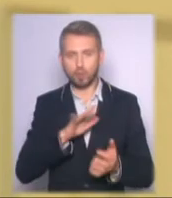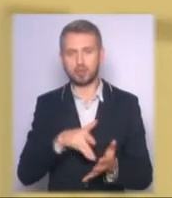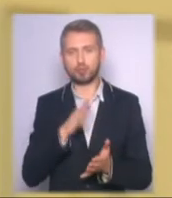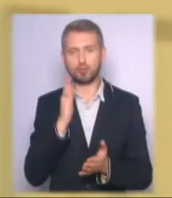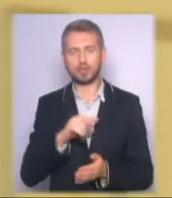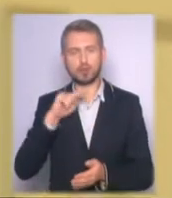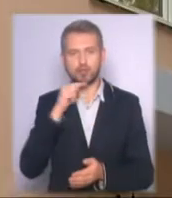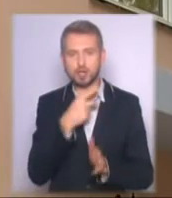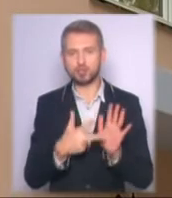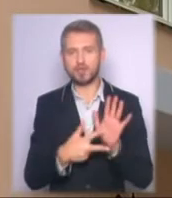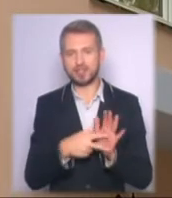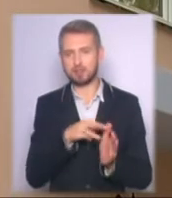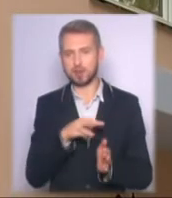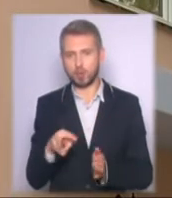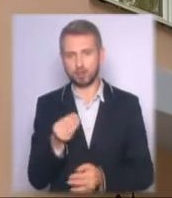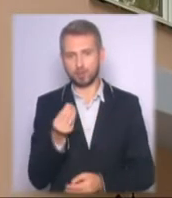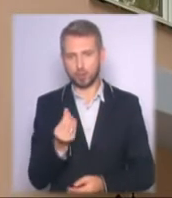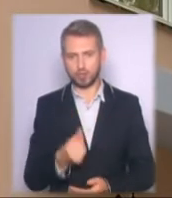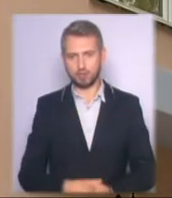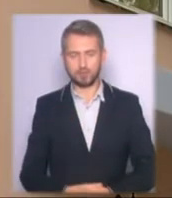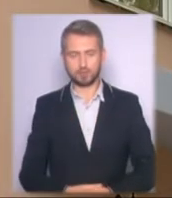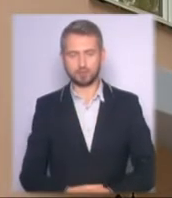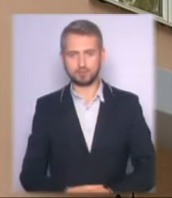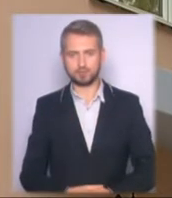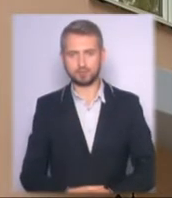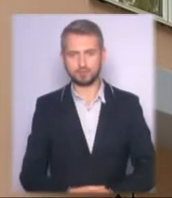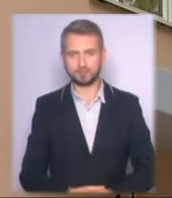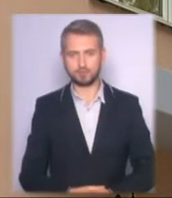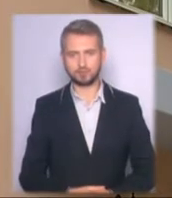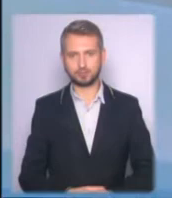8 мільйонів бюджетних коштів. Олександра Роздорожна, Юрій Росахай, телеканал «Київ».